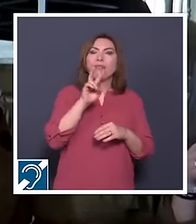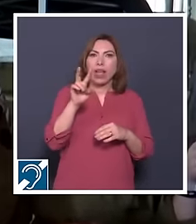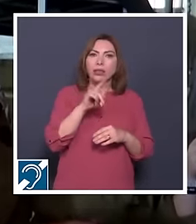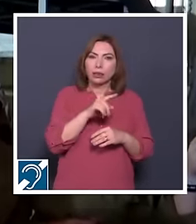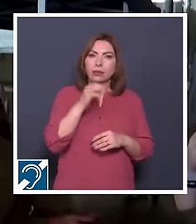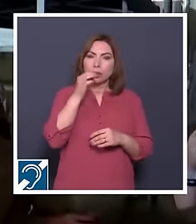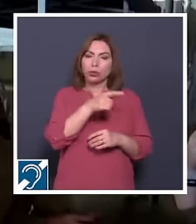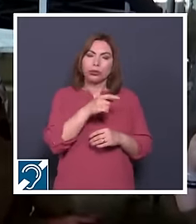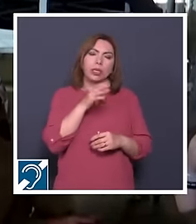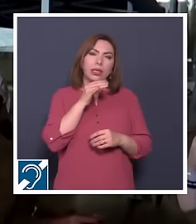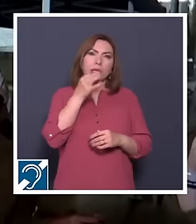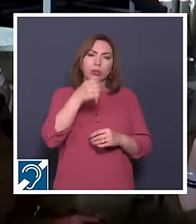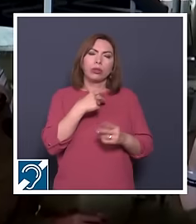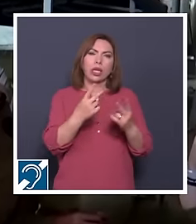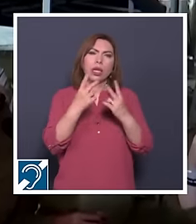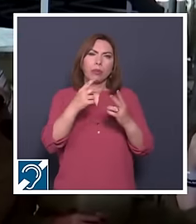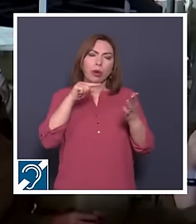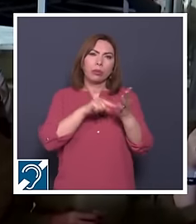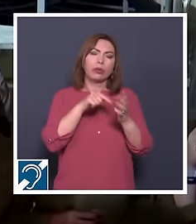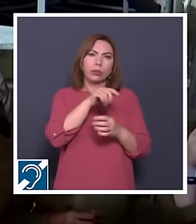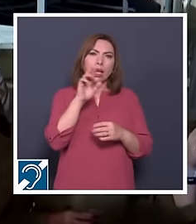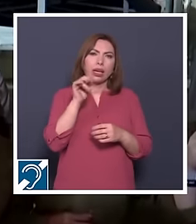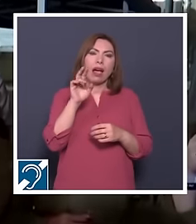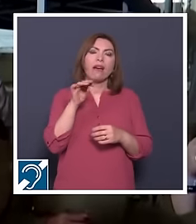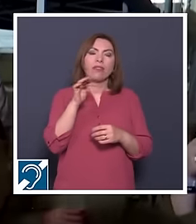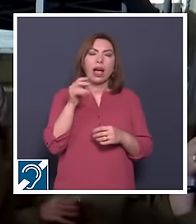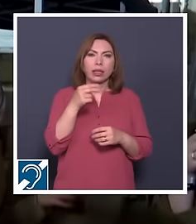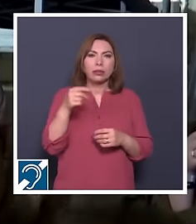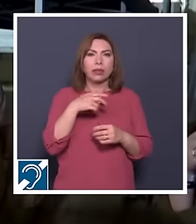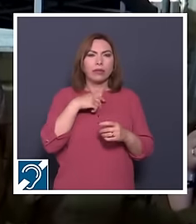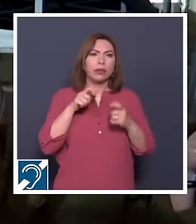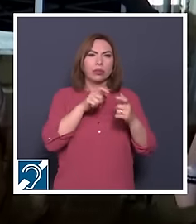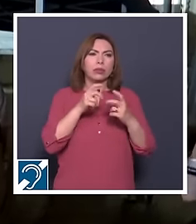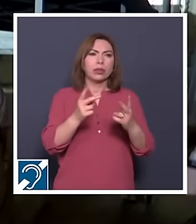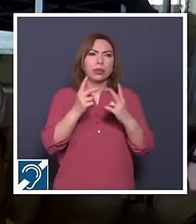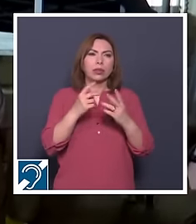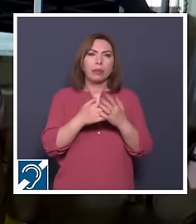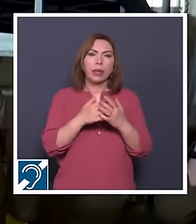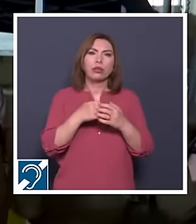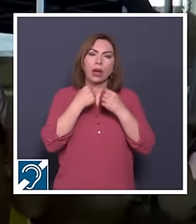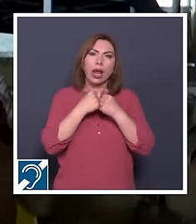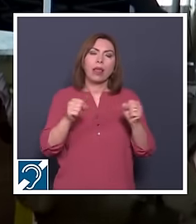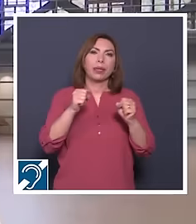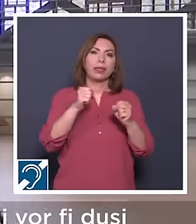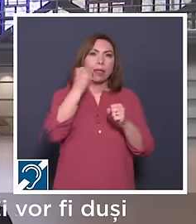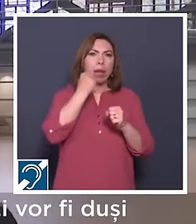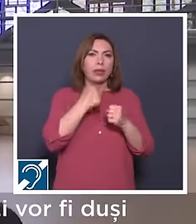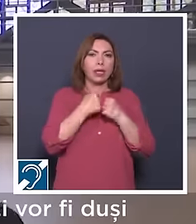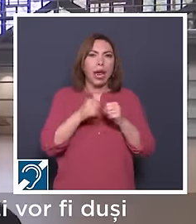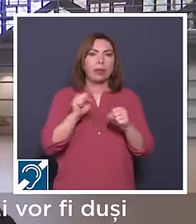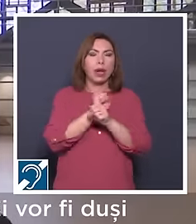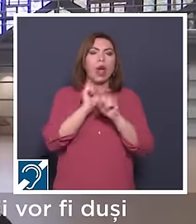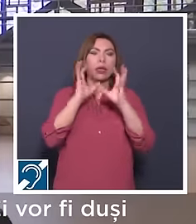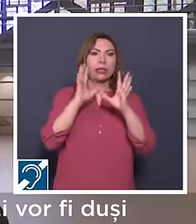este esențială pentru a convinge gruparea Hamas să elibereze pe ostaticii israelieni ținuți în captivitate în fâșia Gaza. Whatever